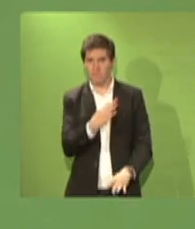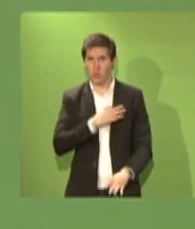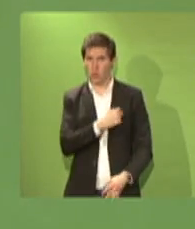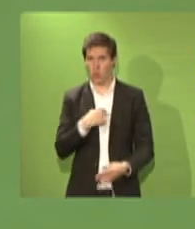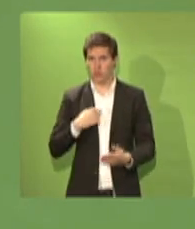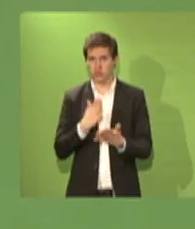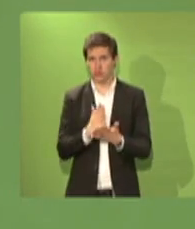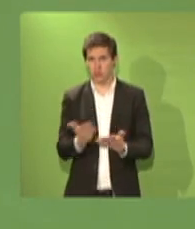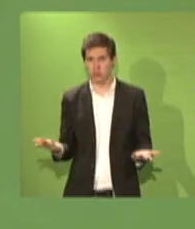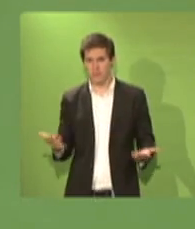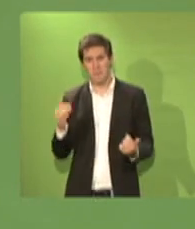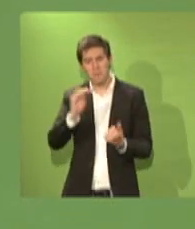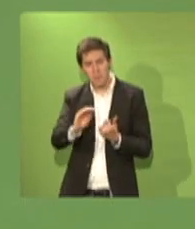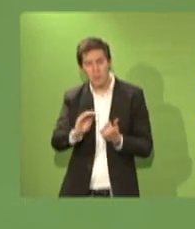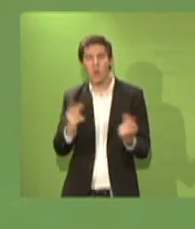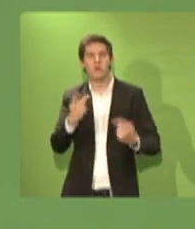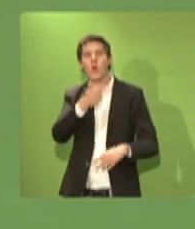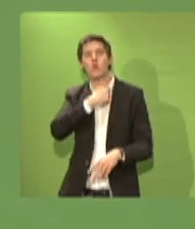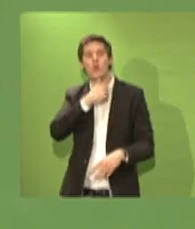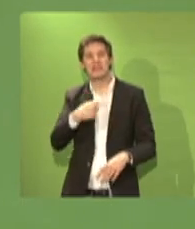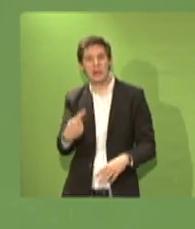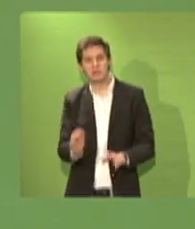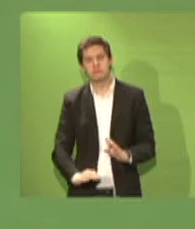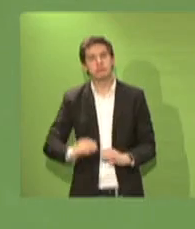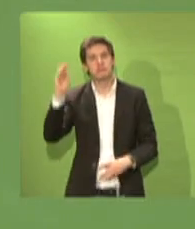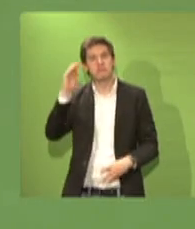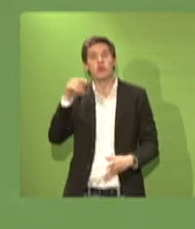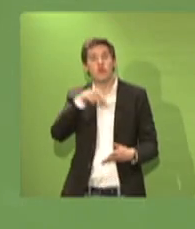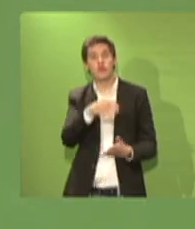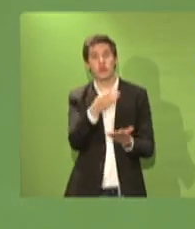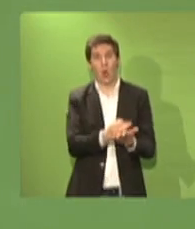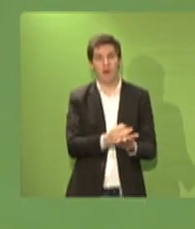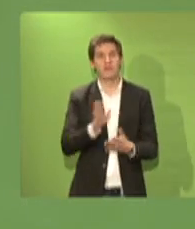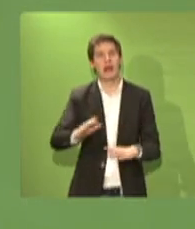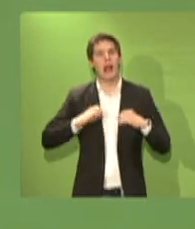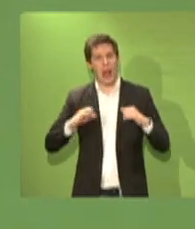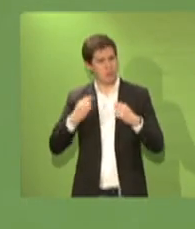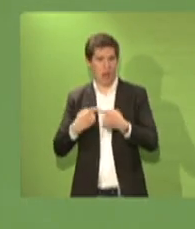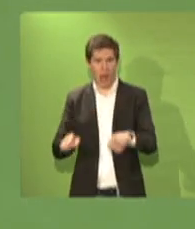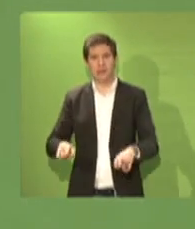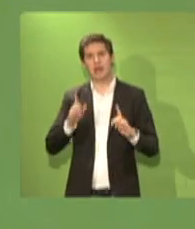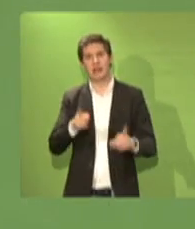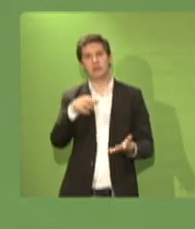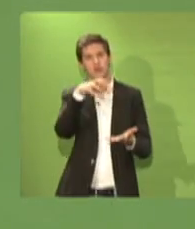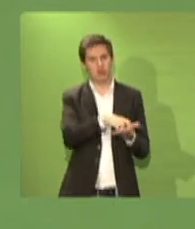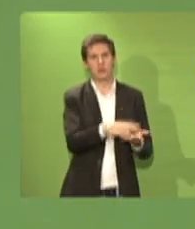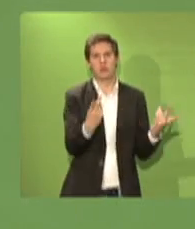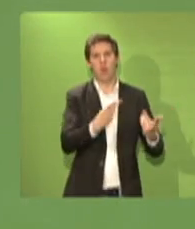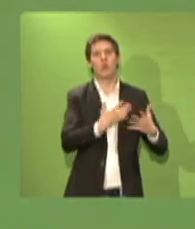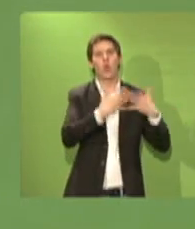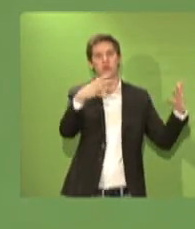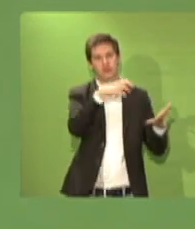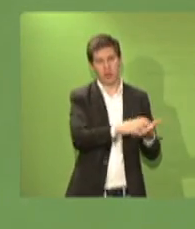in Dörfern aufwachsen, erleben etwas anderes als Kinder und Jugendliche, die in Ballungszentren und in